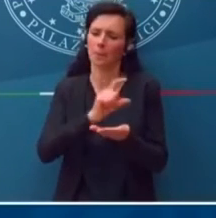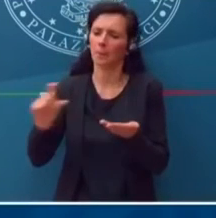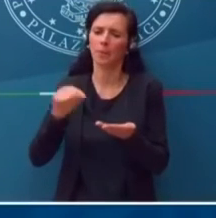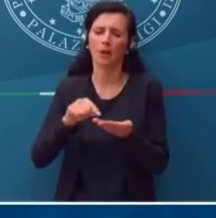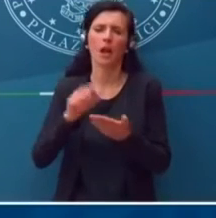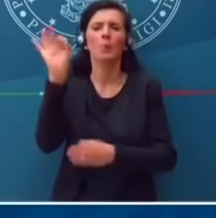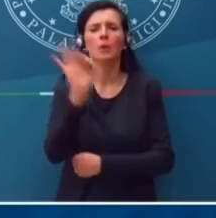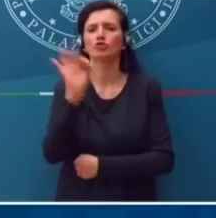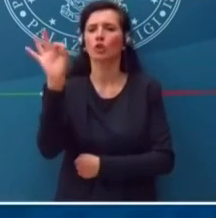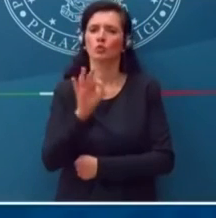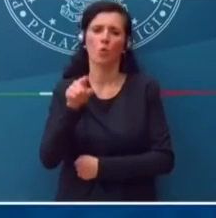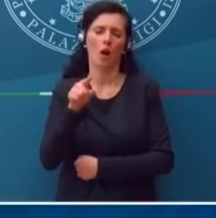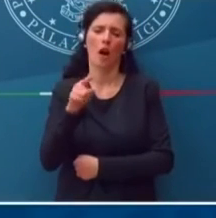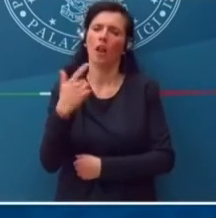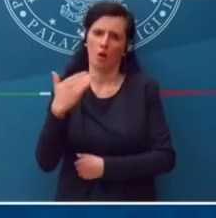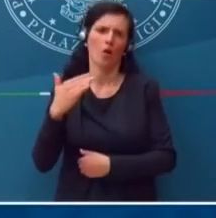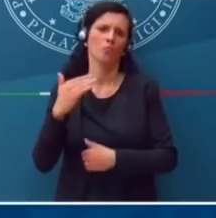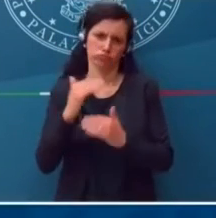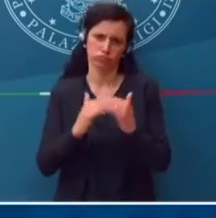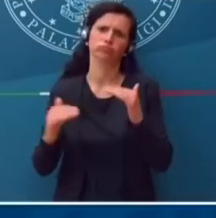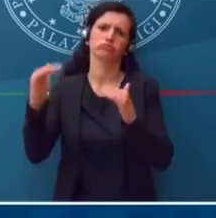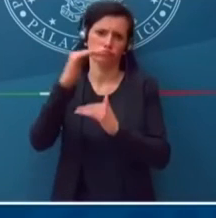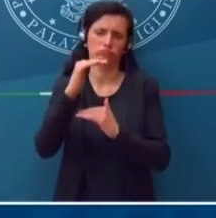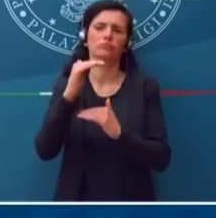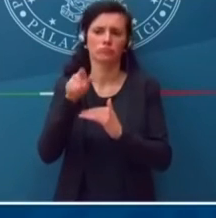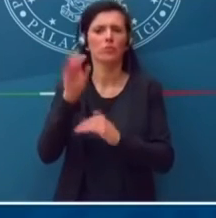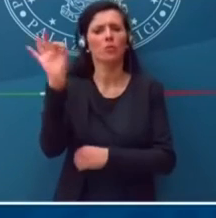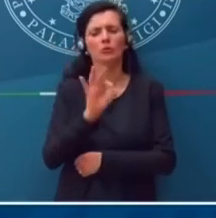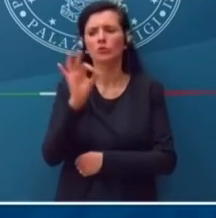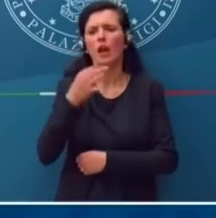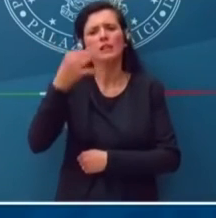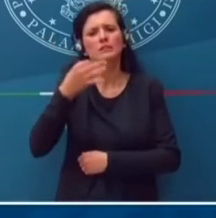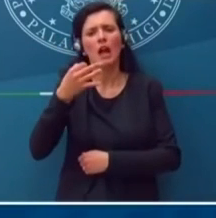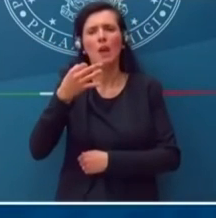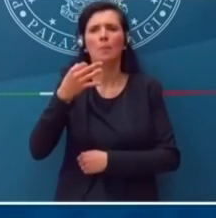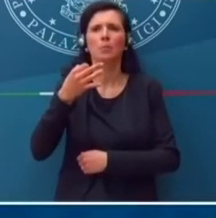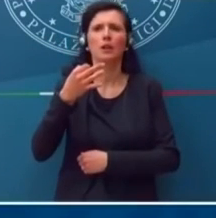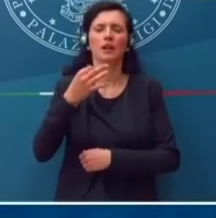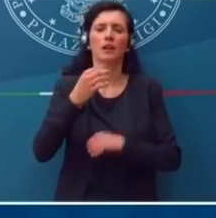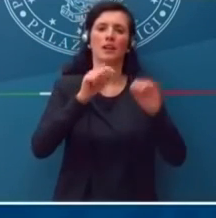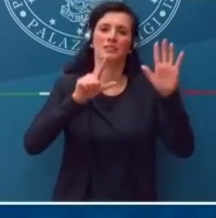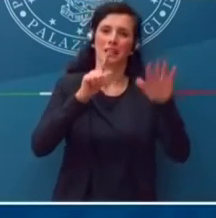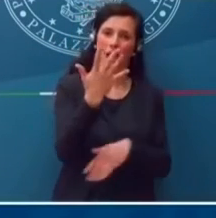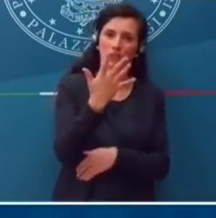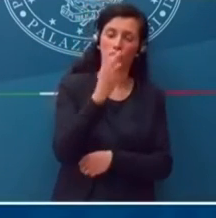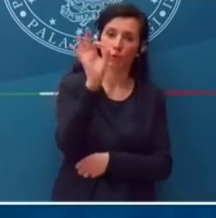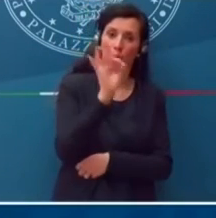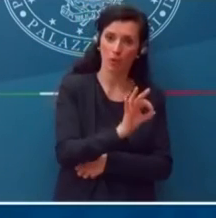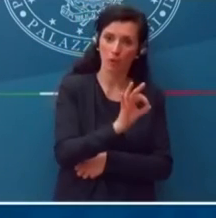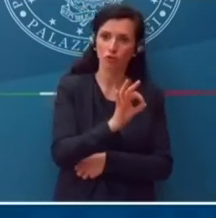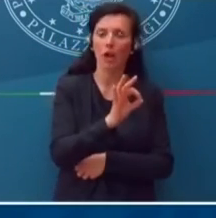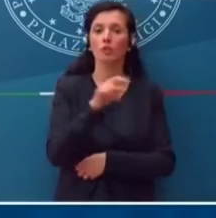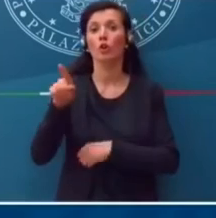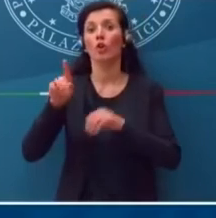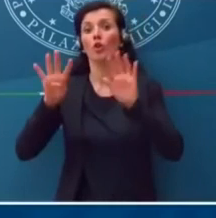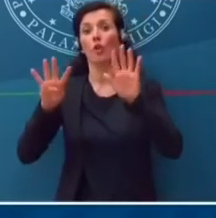percentuale decisamente elevata, con valori che hanno oscillato tra il 75% e